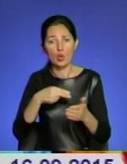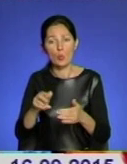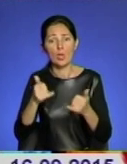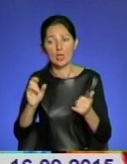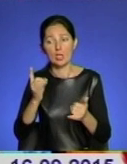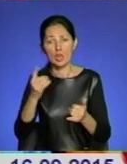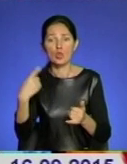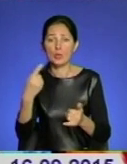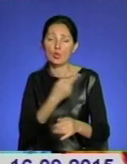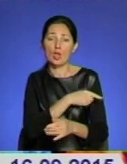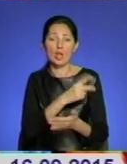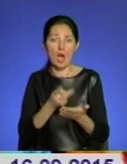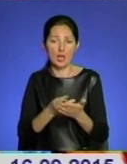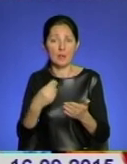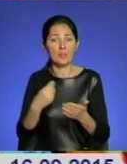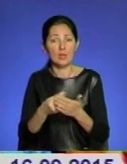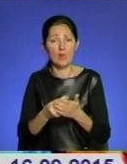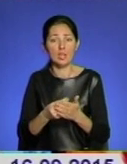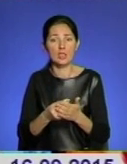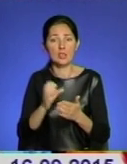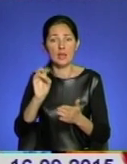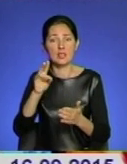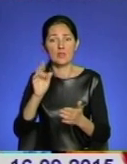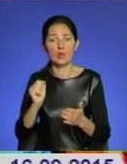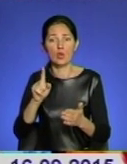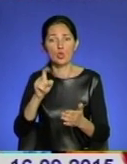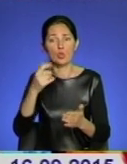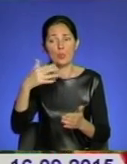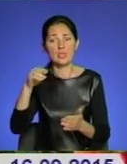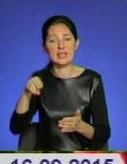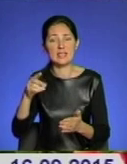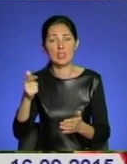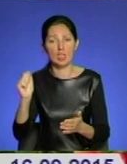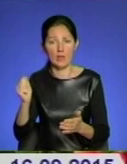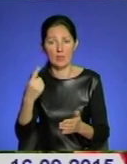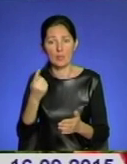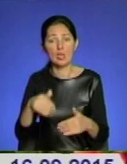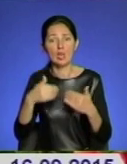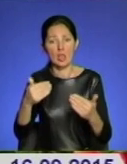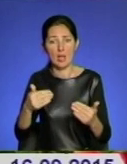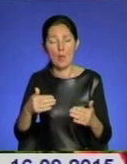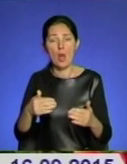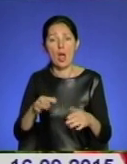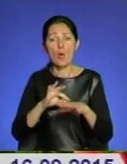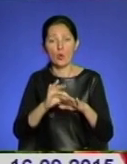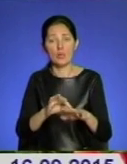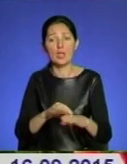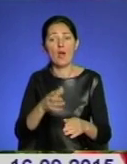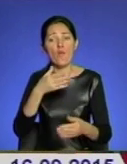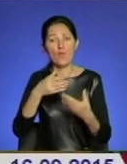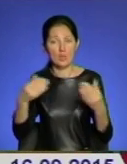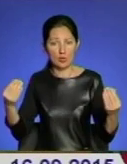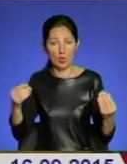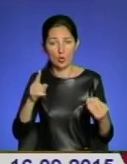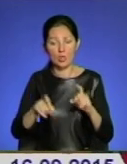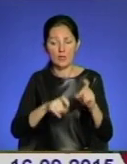обласної лікарні. Вартість електроенцефалографа – 150 тисяч гривень. Перший етап марафону провели навесні. Тоді в забігу